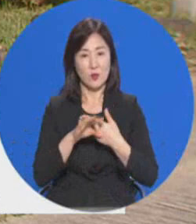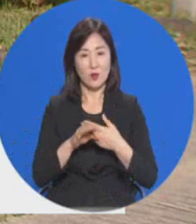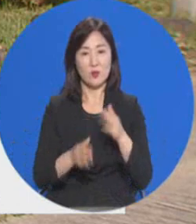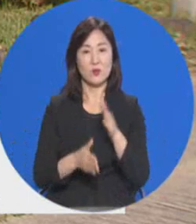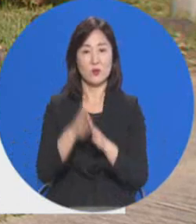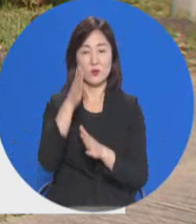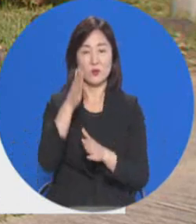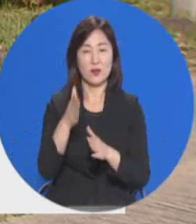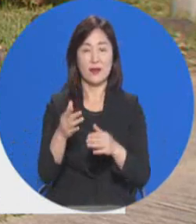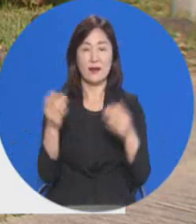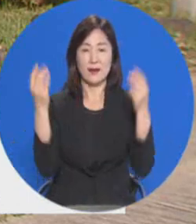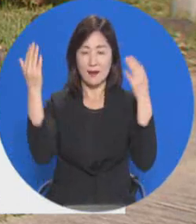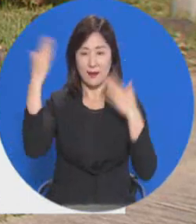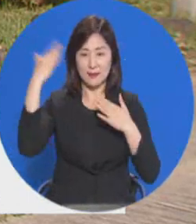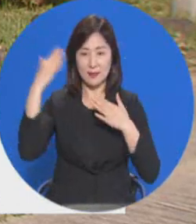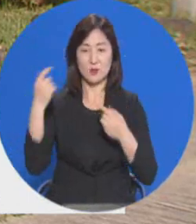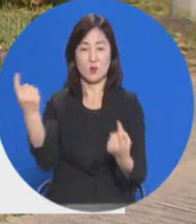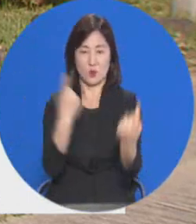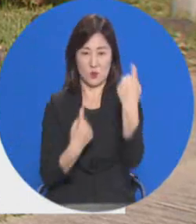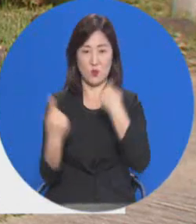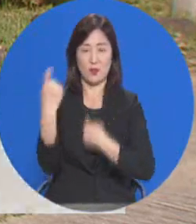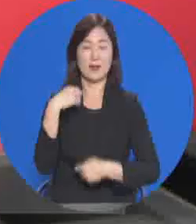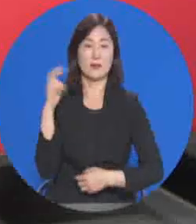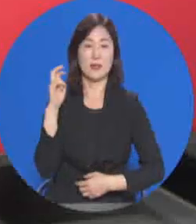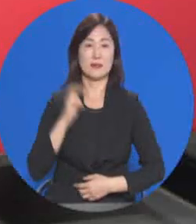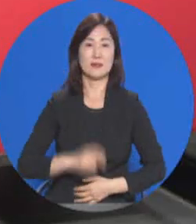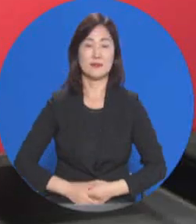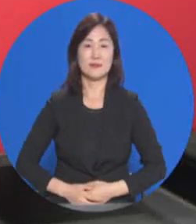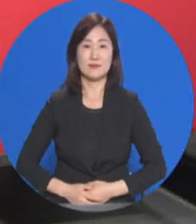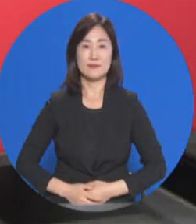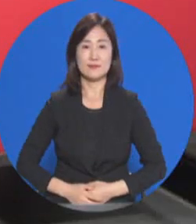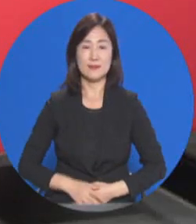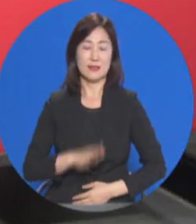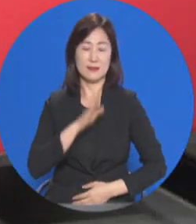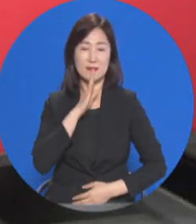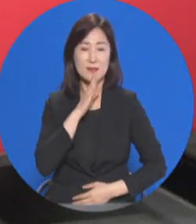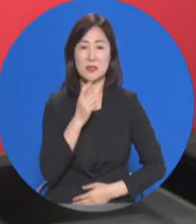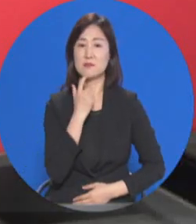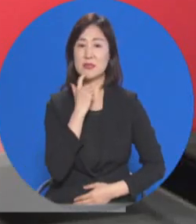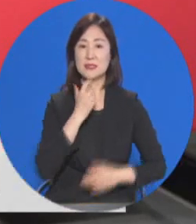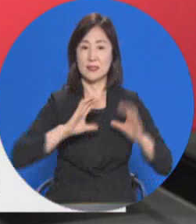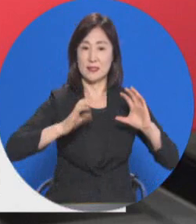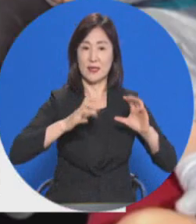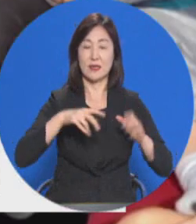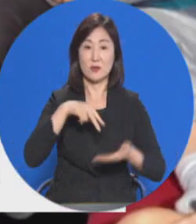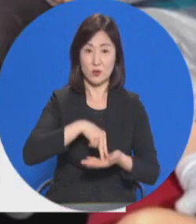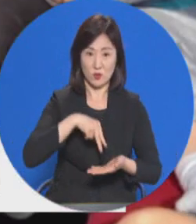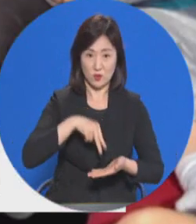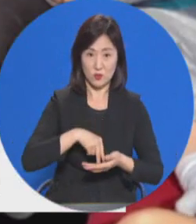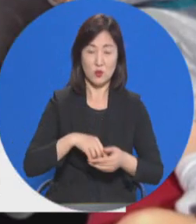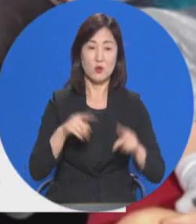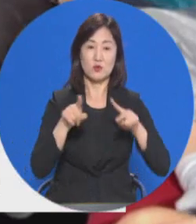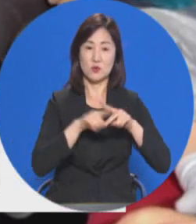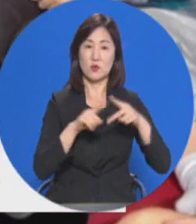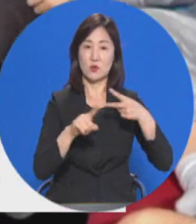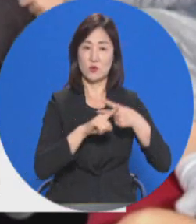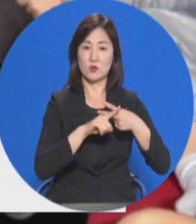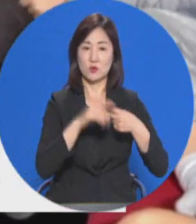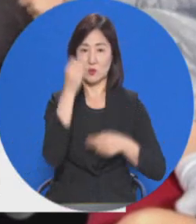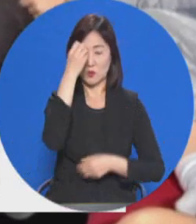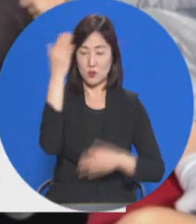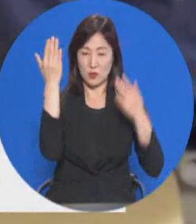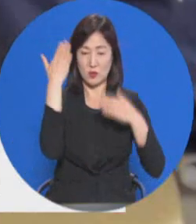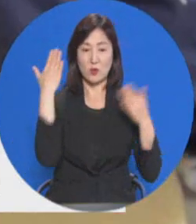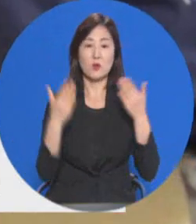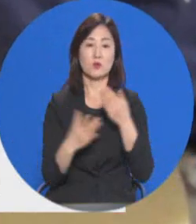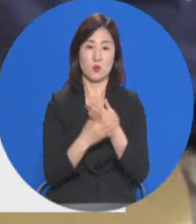유학을 이렇게 불러올 수 있다고 생각합니다. 실제로 핀란드의 경우 이미 초중등학교를 통합한 9학기제를